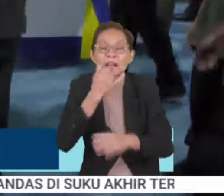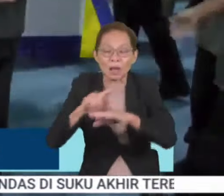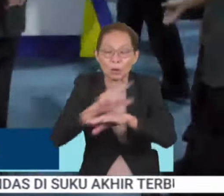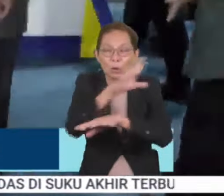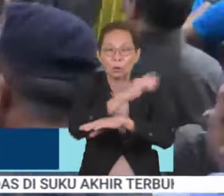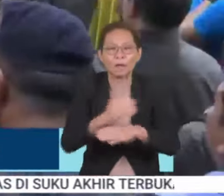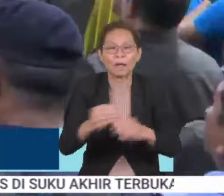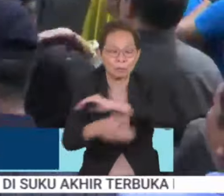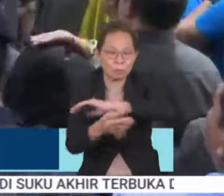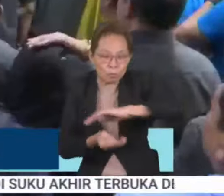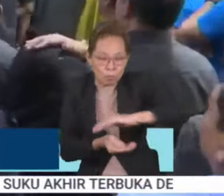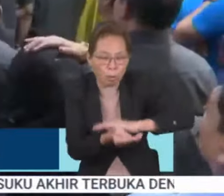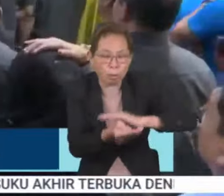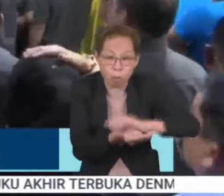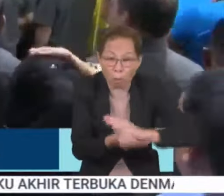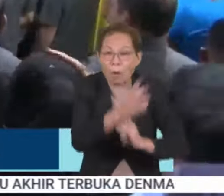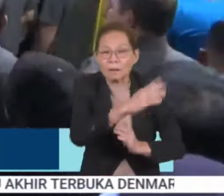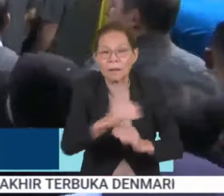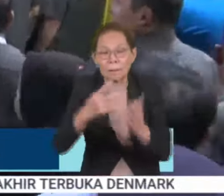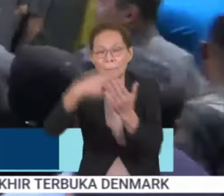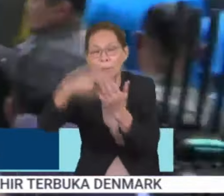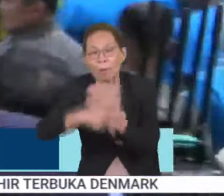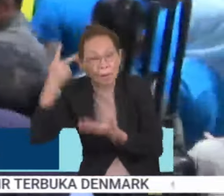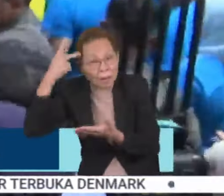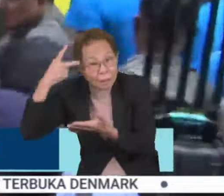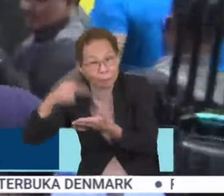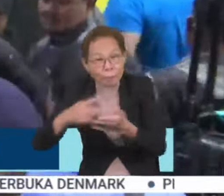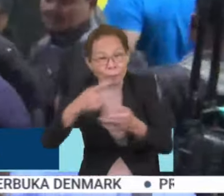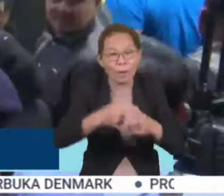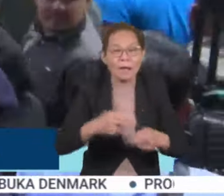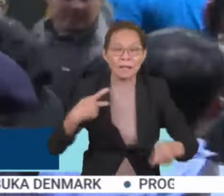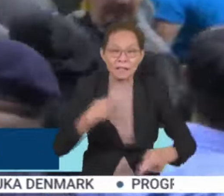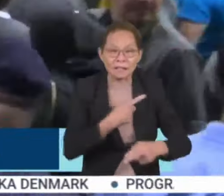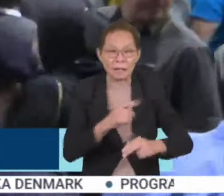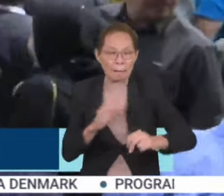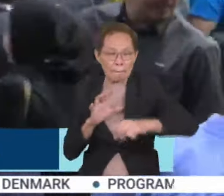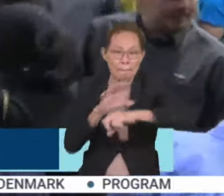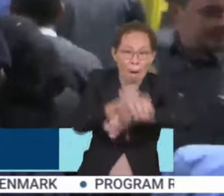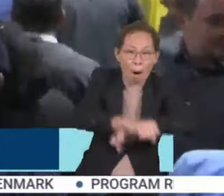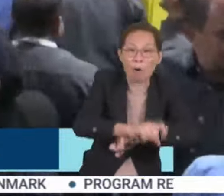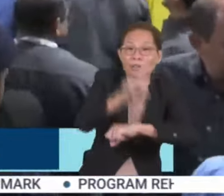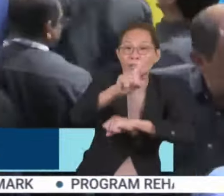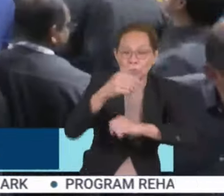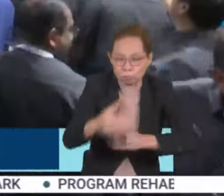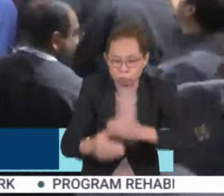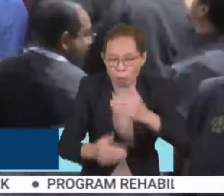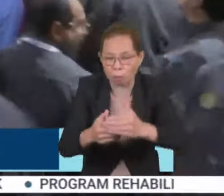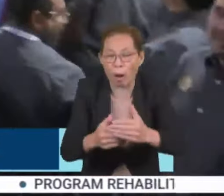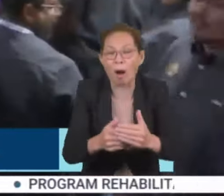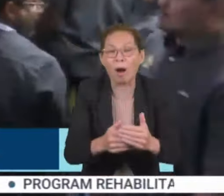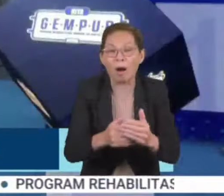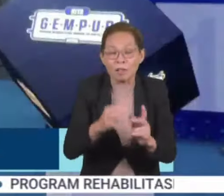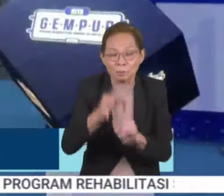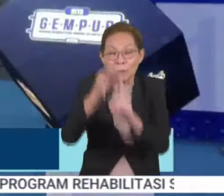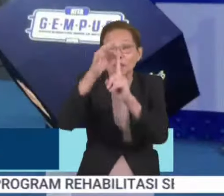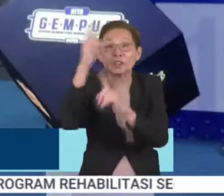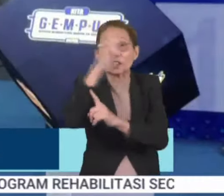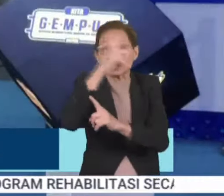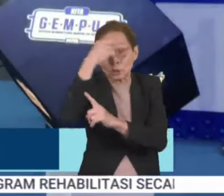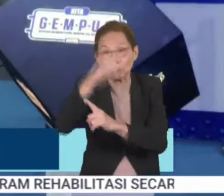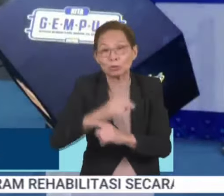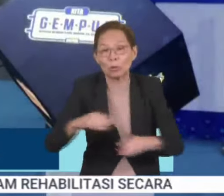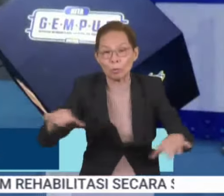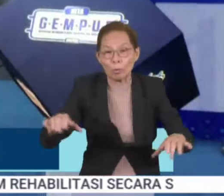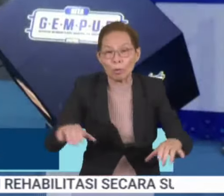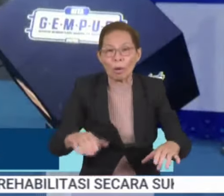dan ketirisan gempur. Inisiatif dikenali sebagai Kita Gempur merupakan satu langkah strategi kerajaan untuk